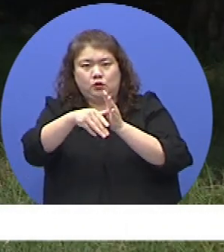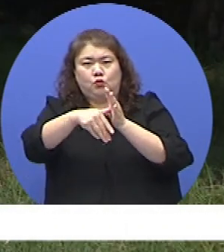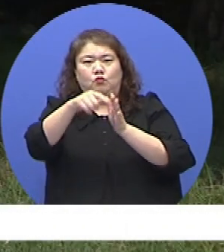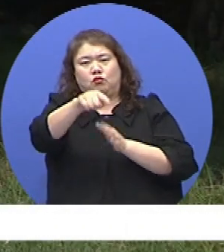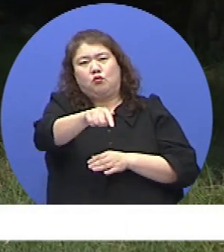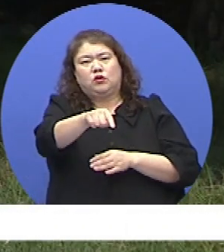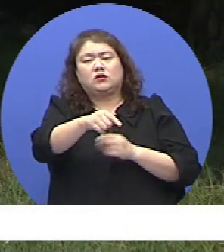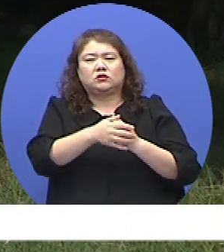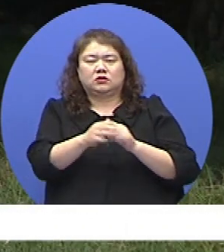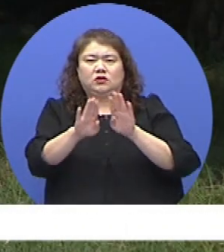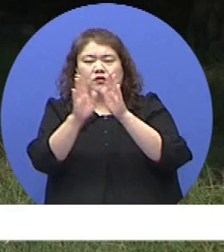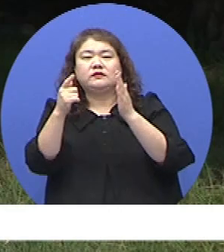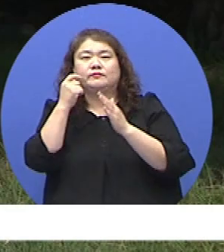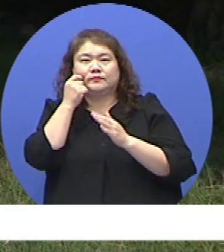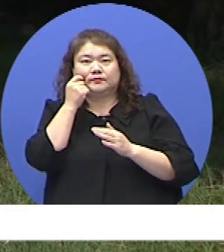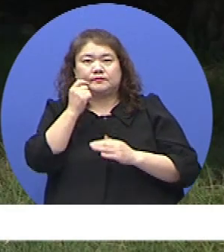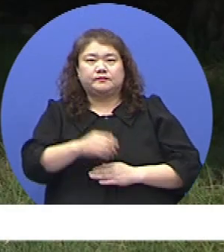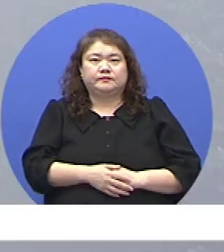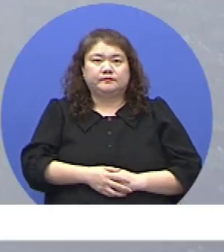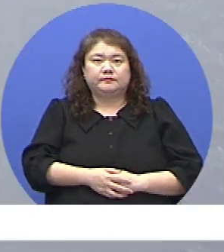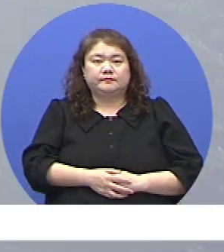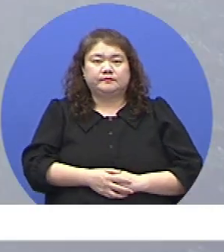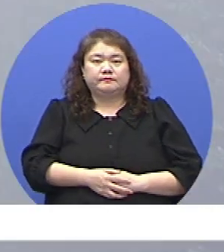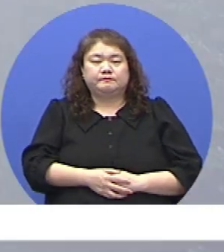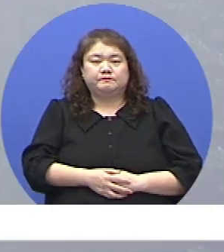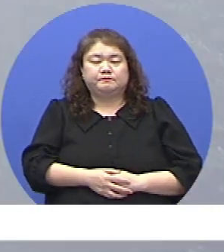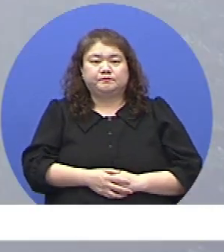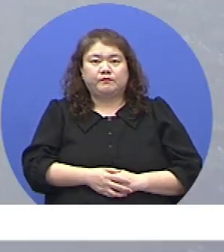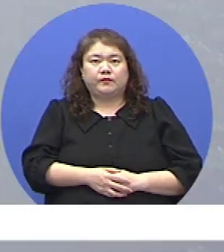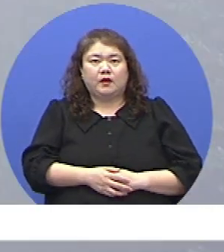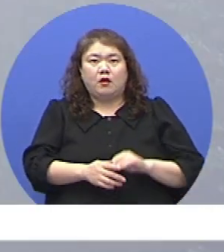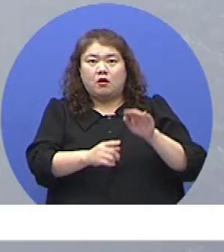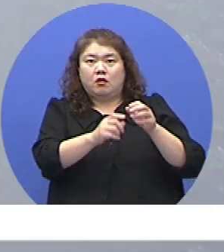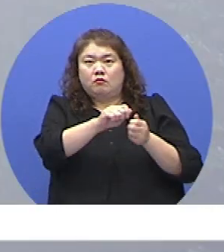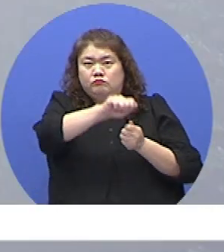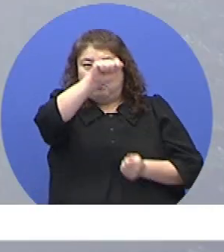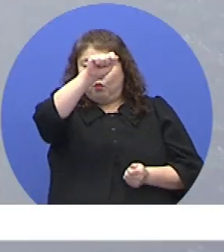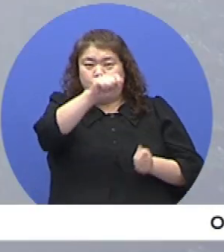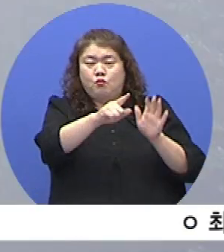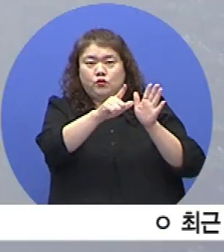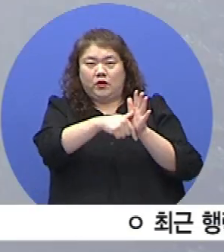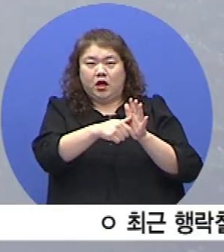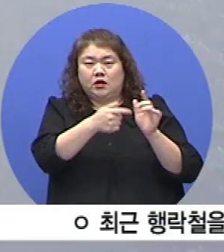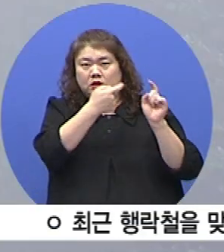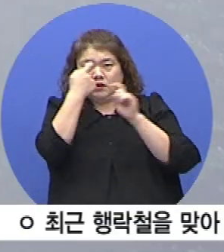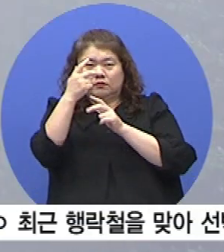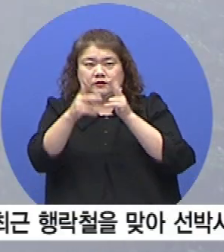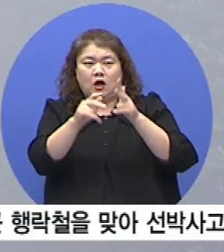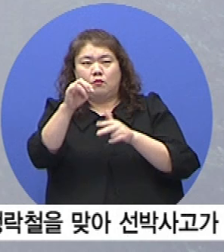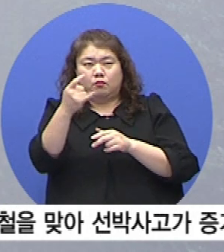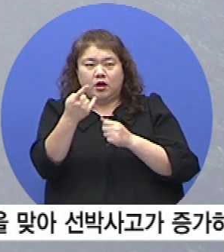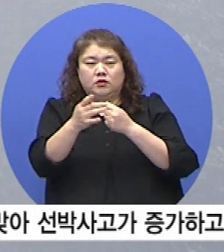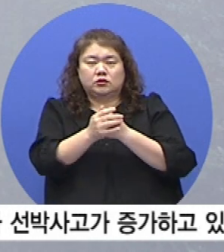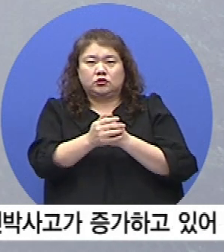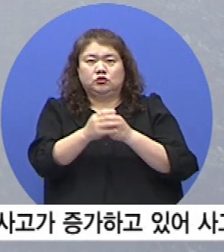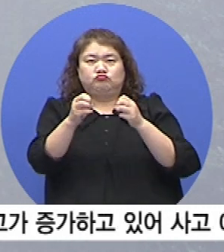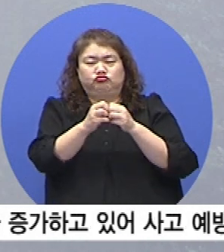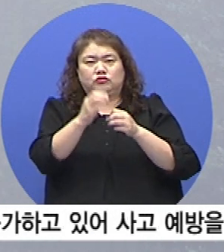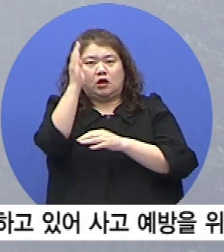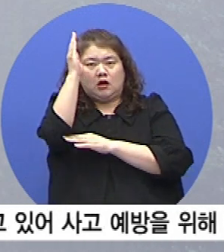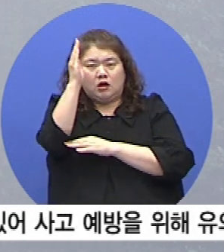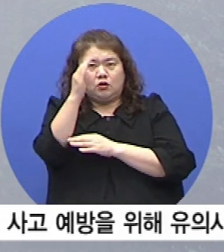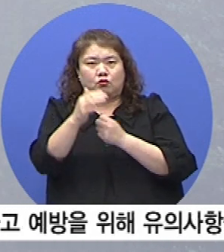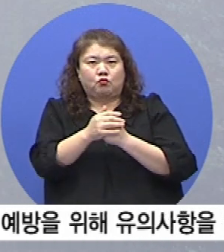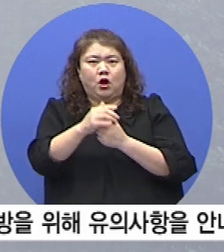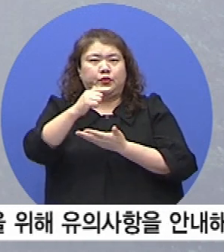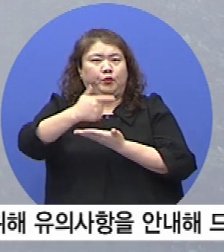문학과는 열지 못했습니다 공모 당시 최명이 기념사업회는 저명 작가의 문학 강연과 논문